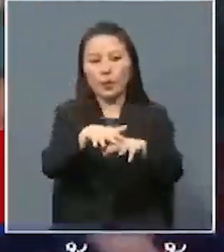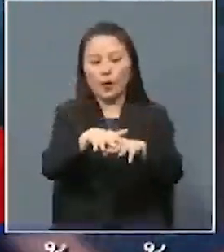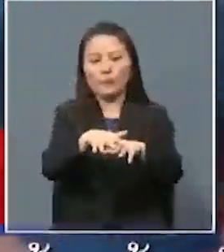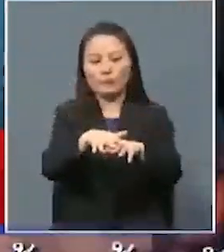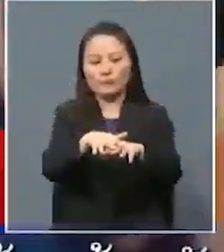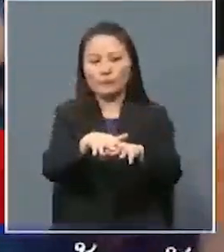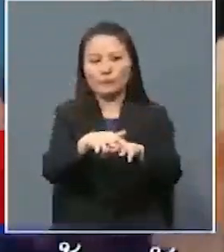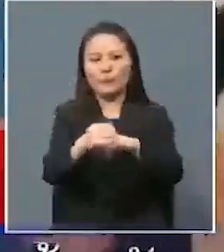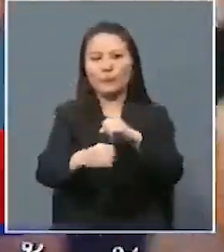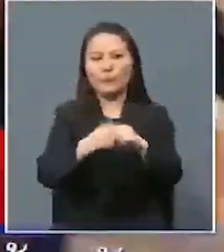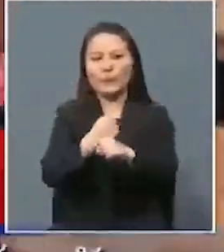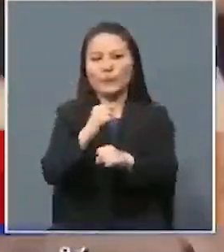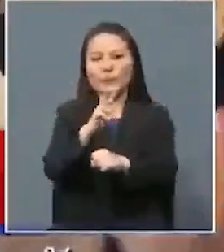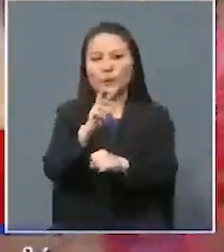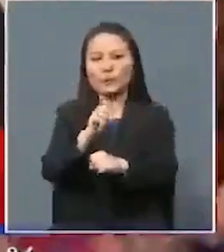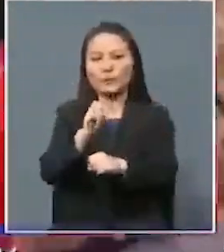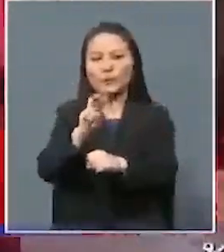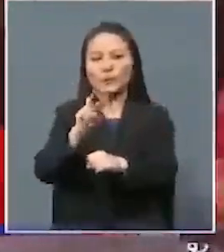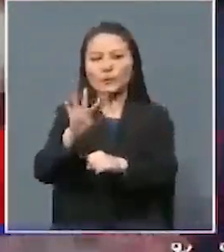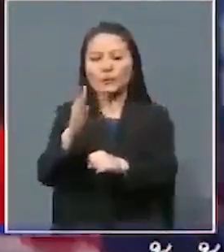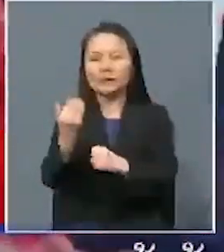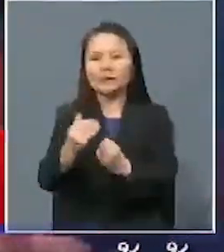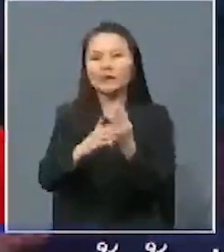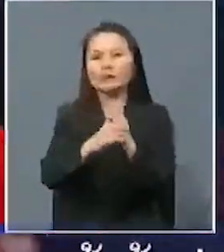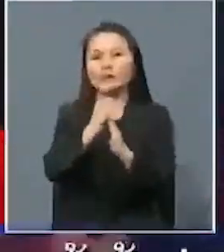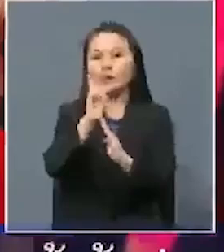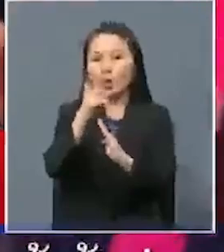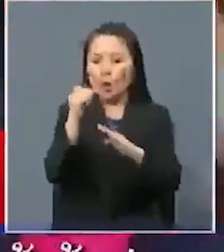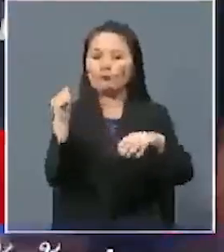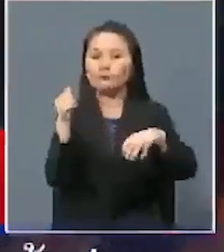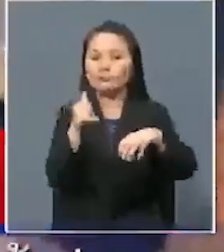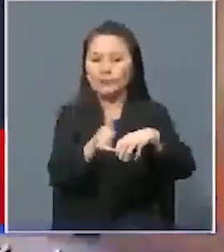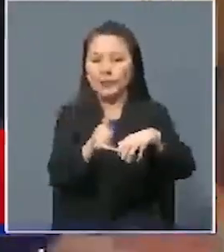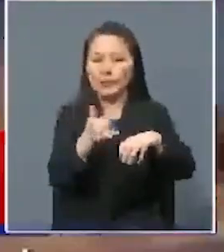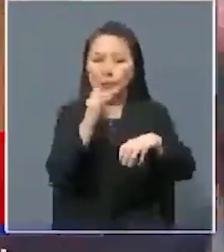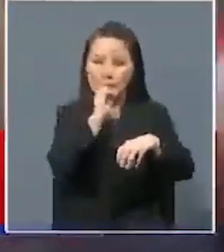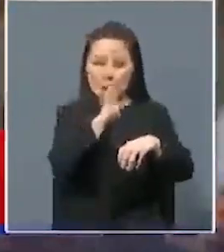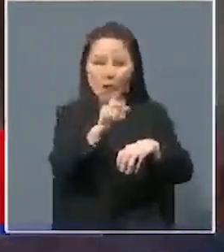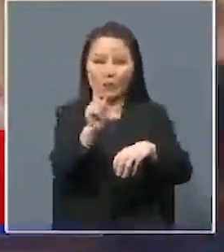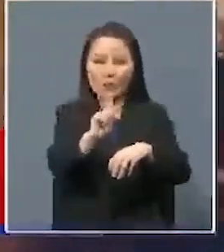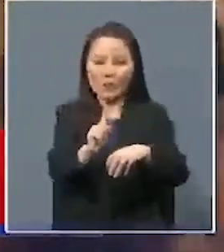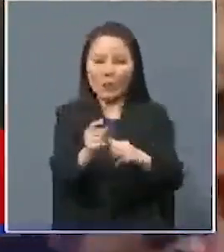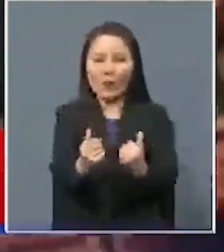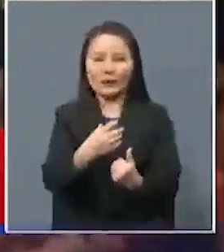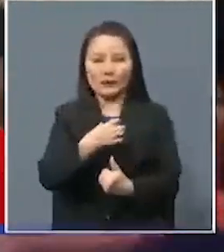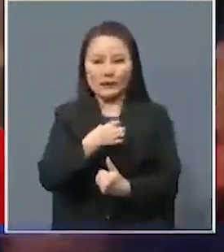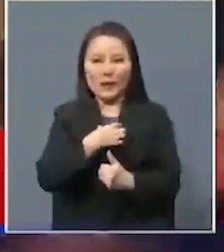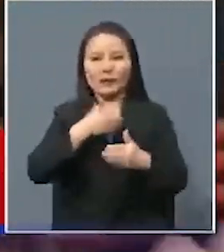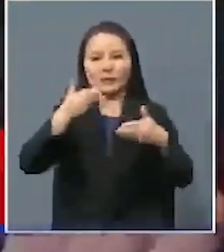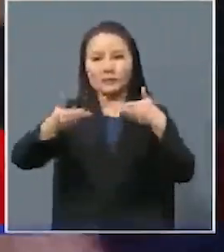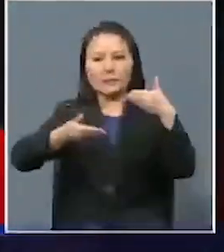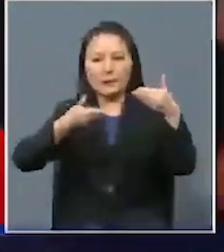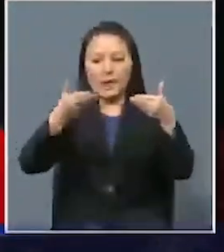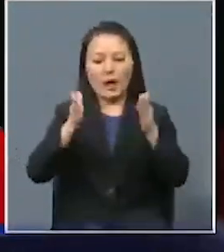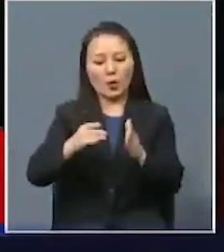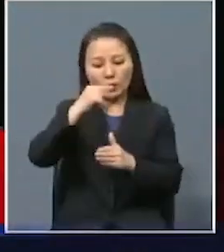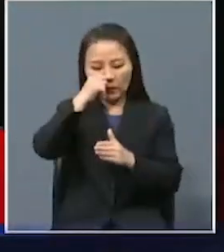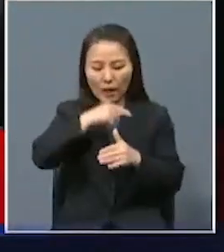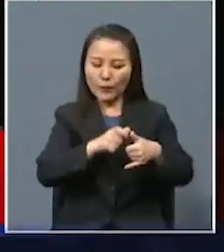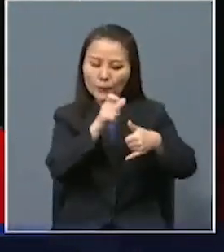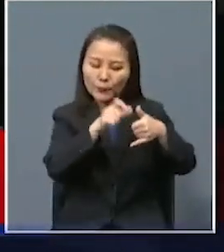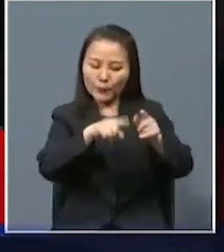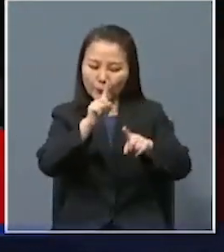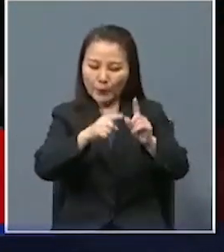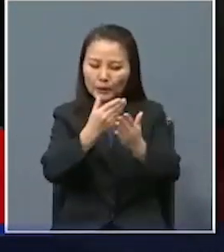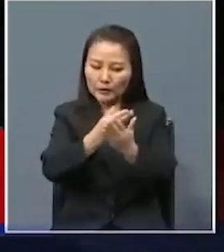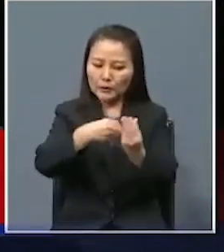Power forum 2024ที่ศูนย์การประชุมแห่งชาติสิริกิติเช่นกันโดยระบุว่าต้องการพัฒนาศักยภาพคนไทยให้มีราย